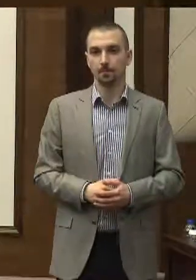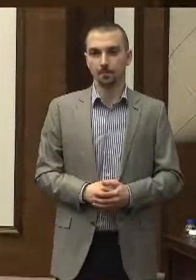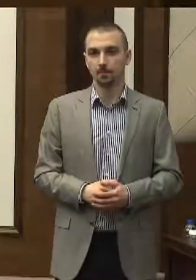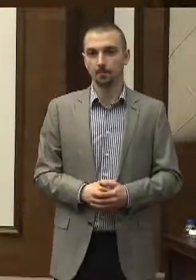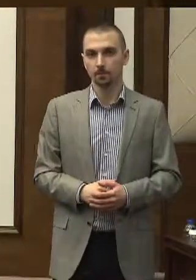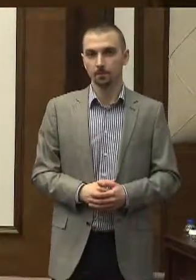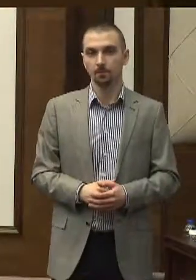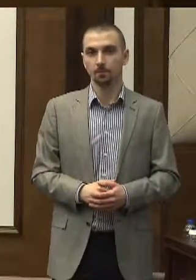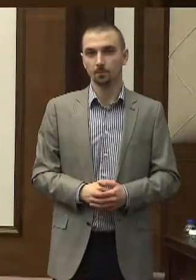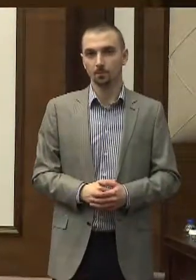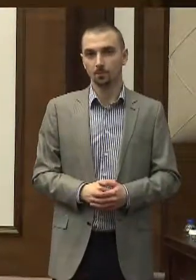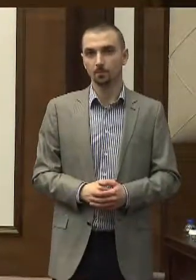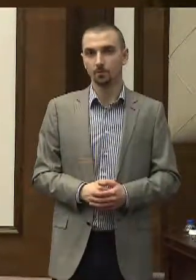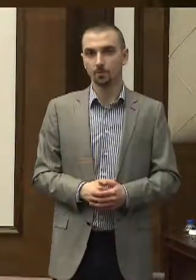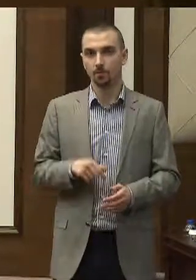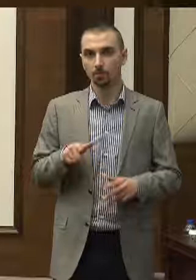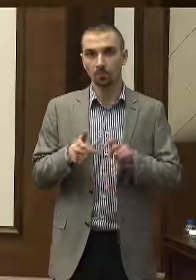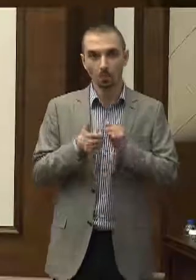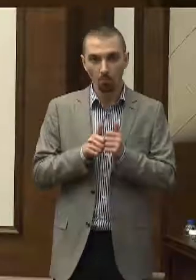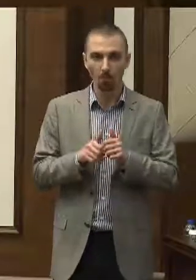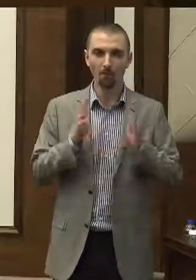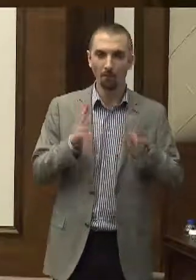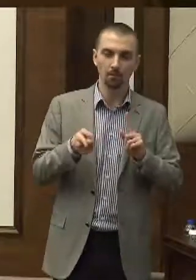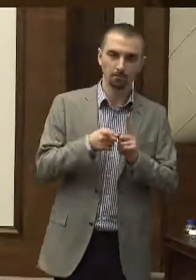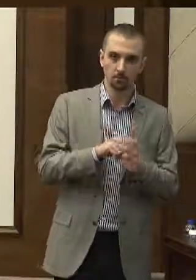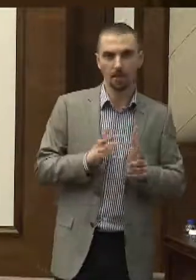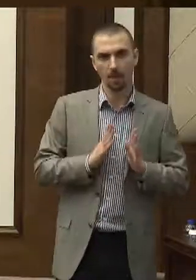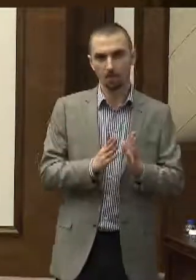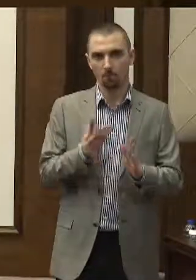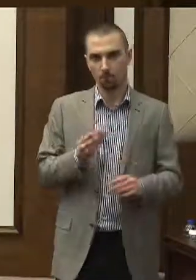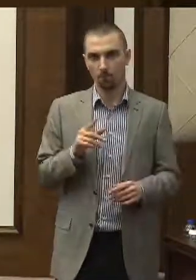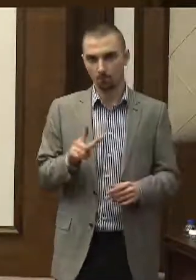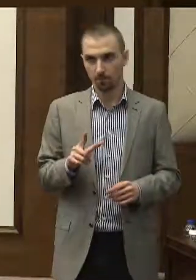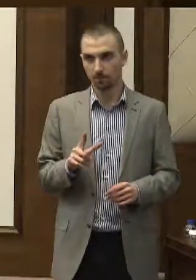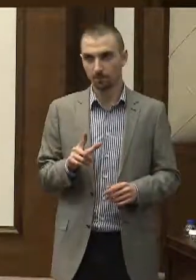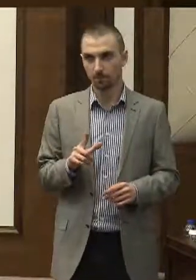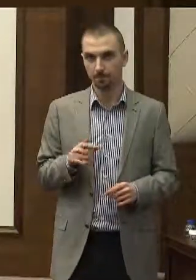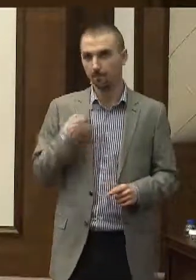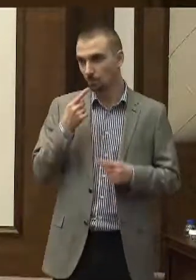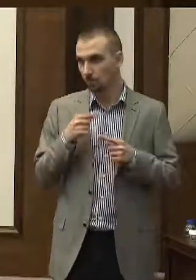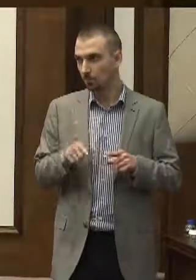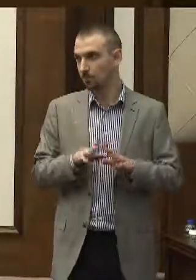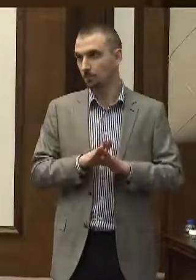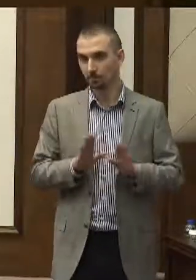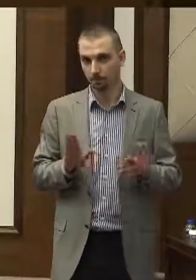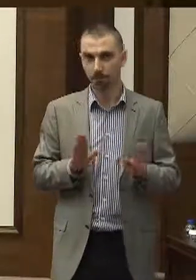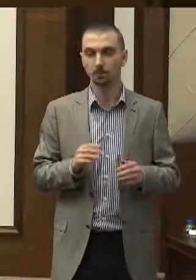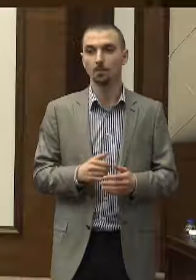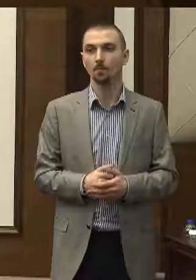spor ve diğer faaliyetlerde öncülüğümüzü devam ettirelim. Benim ifadelerim bunlardan ibarettir. Başkan olarak